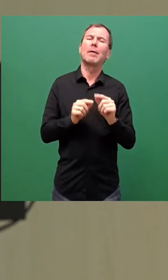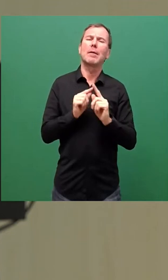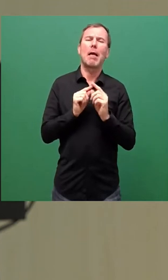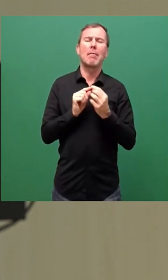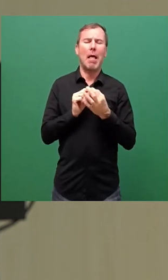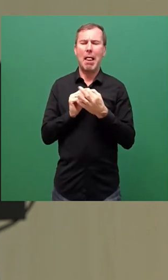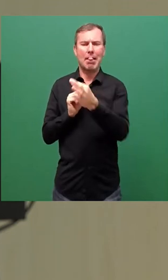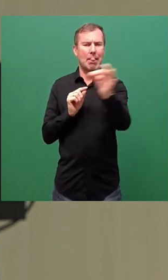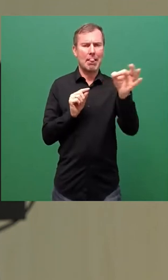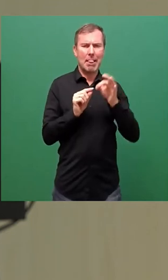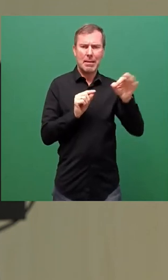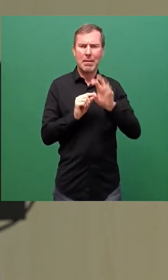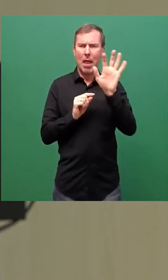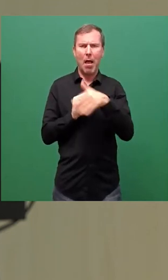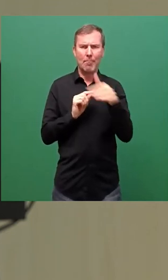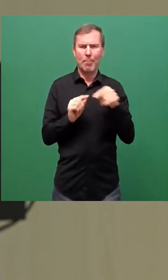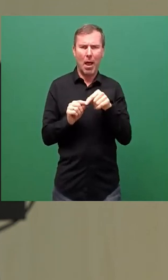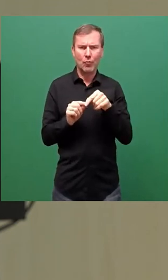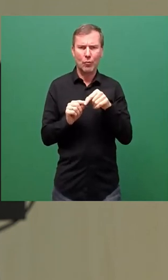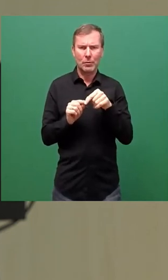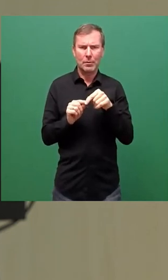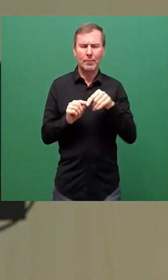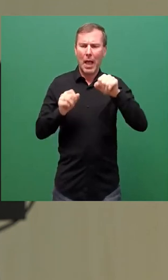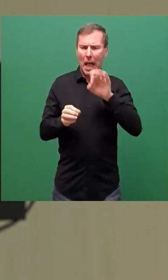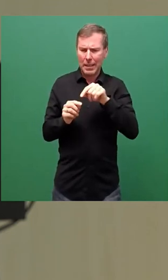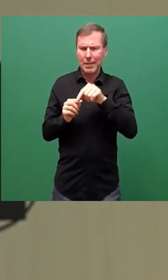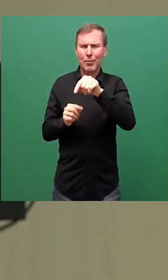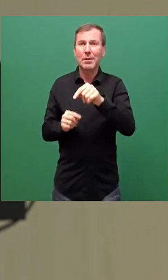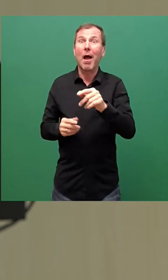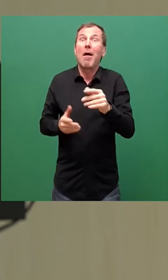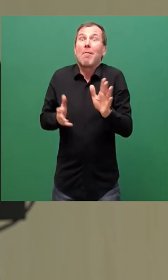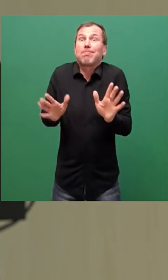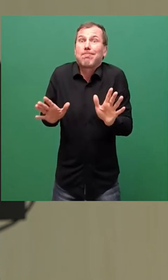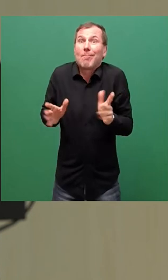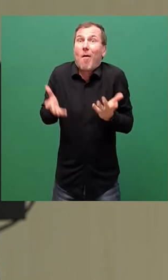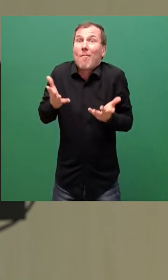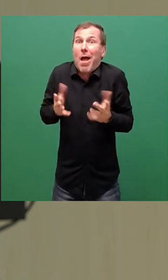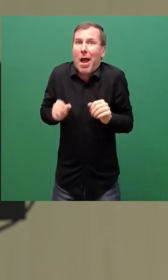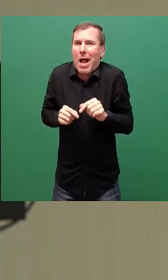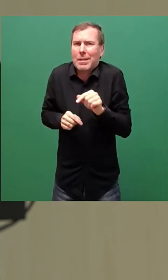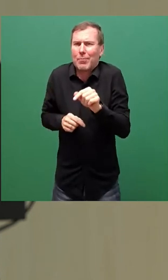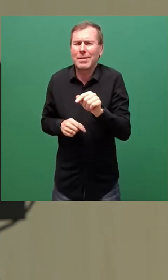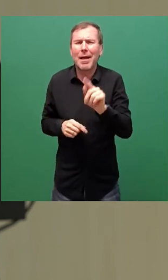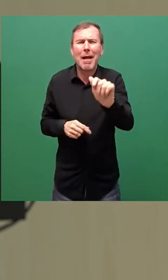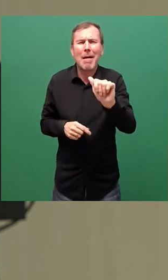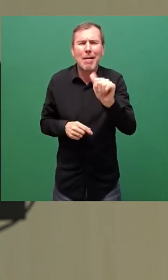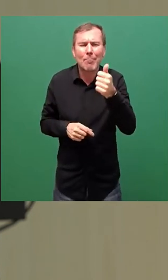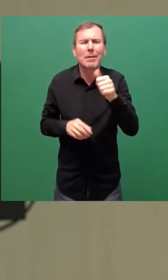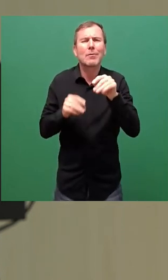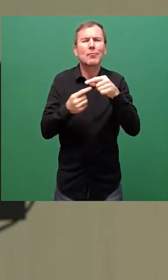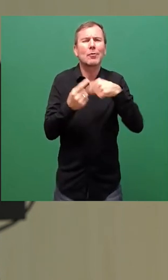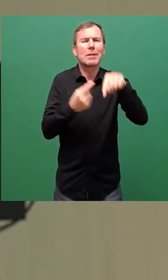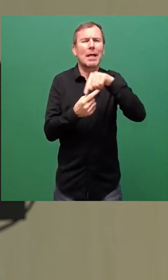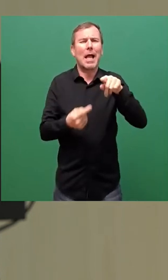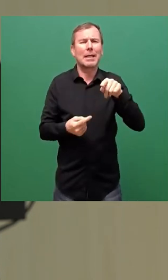theoretische Linienplanung anguckt, diese angeblichen Haltepunkte, wissen Sie was? Wir reden hier über meistens der Nutzerkreis, der angesprochen werden